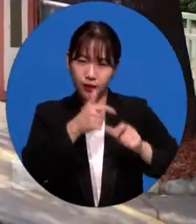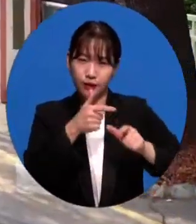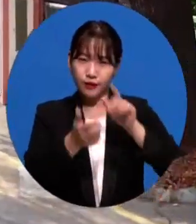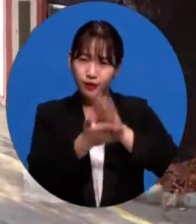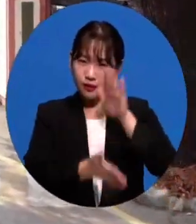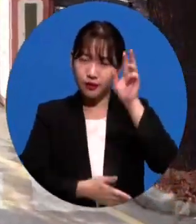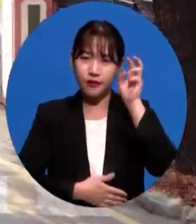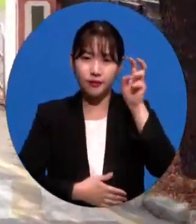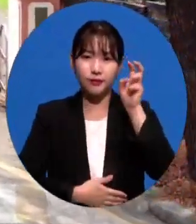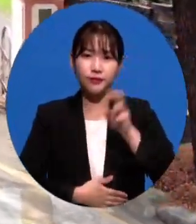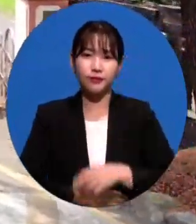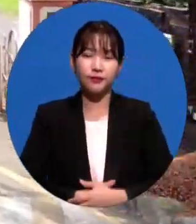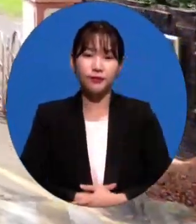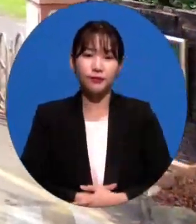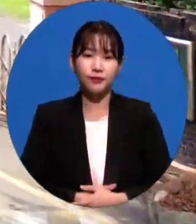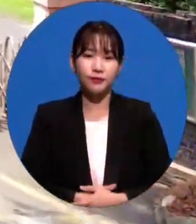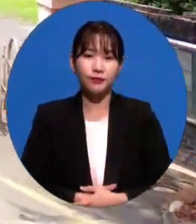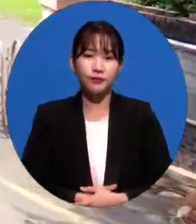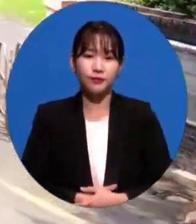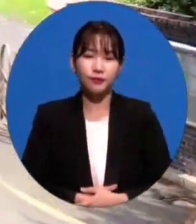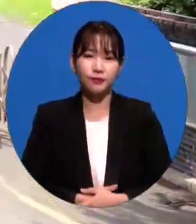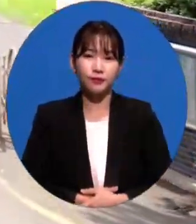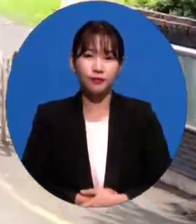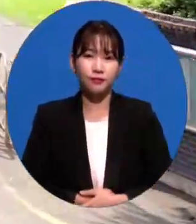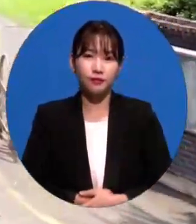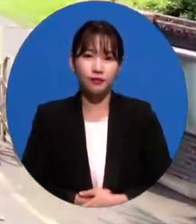수 있도록 치열해질 것으로 전망됩니다 MBC 뉴스 김영창입니다